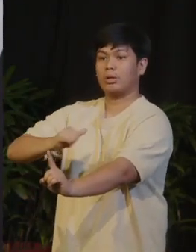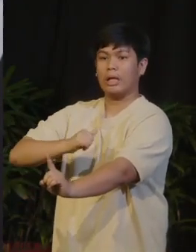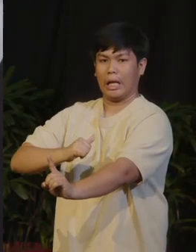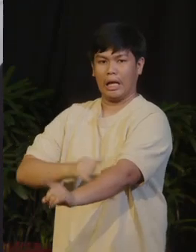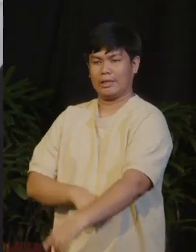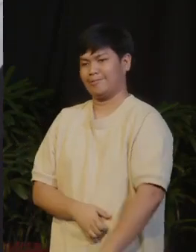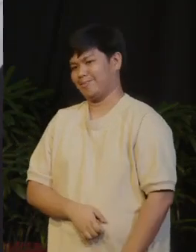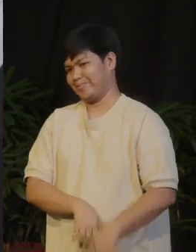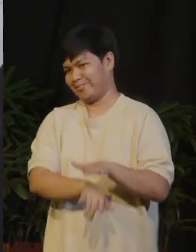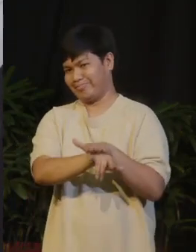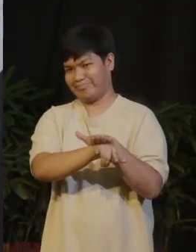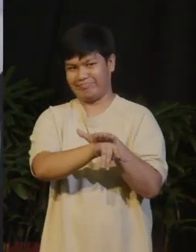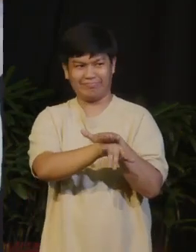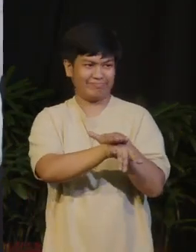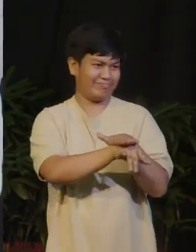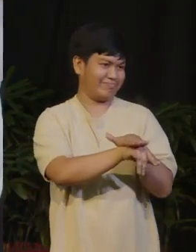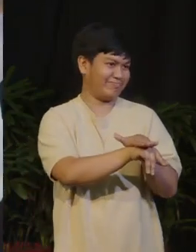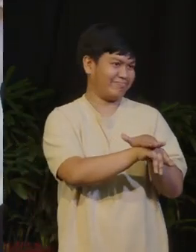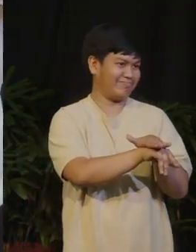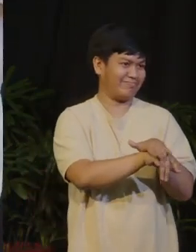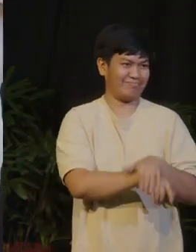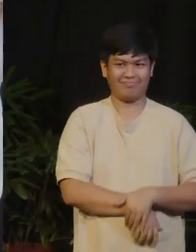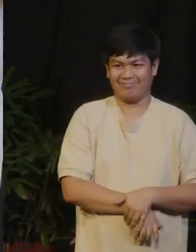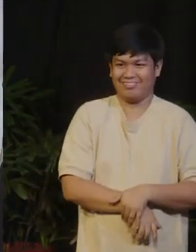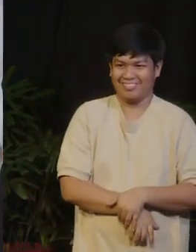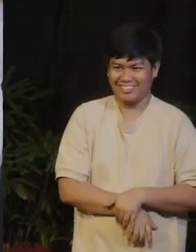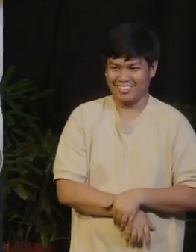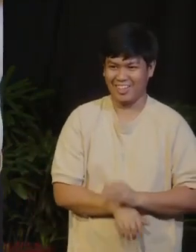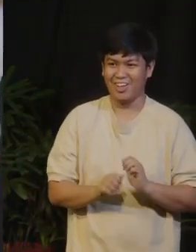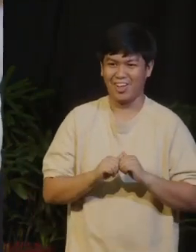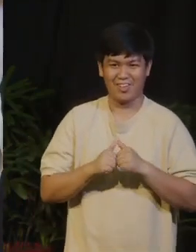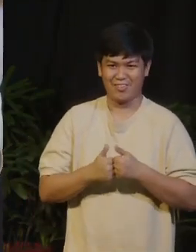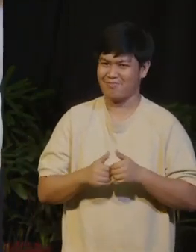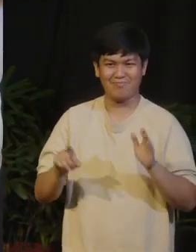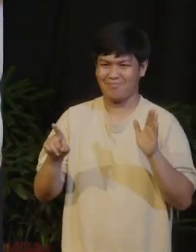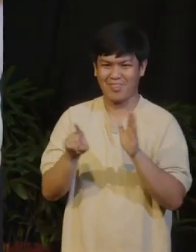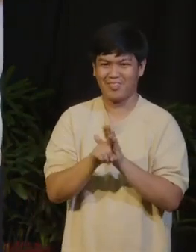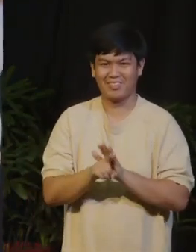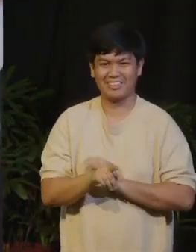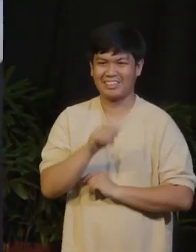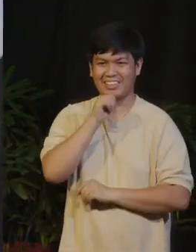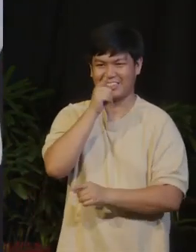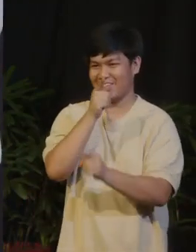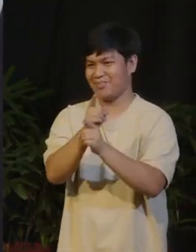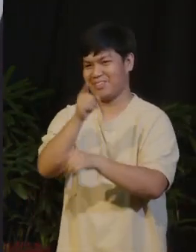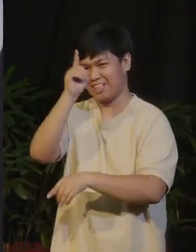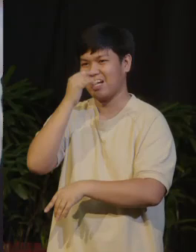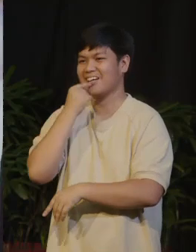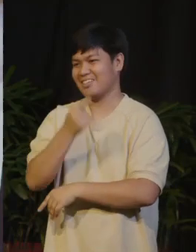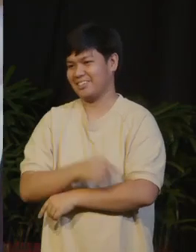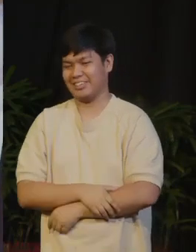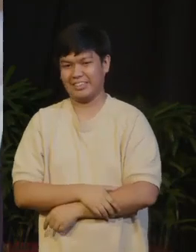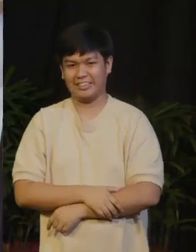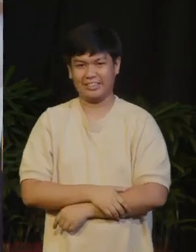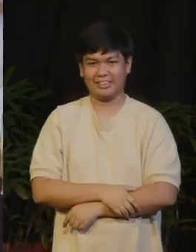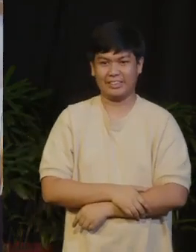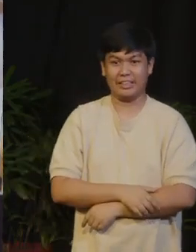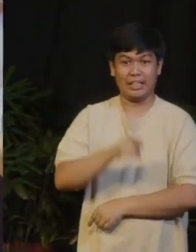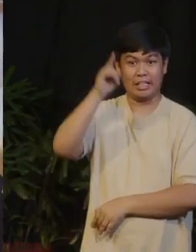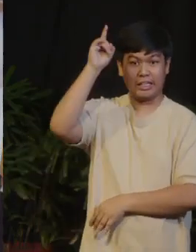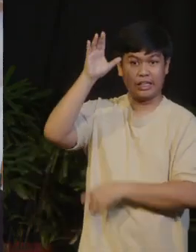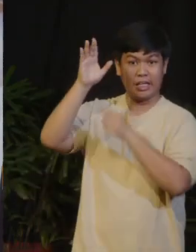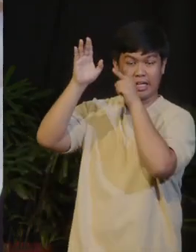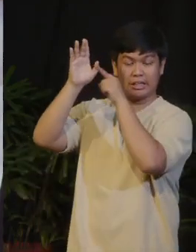hipokrito. Yun po ang judgment na pinagbabawal dito. Ang hindi binabanggit dito ay ang pangalan ng